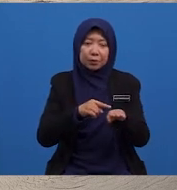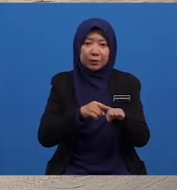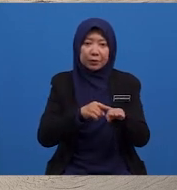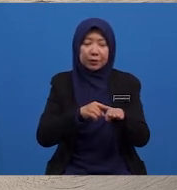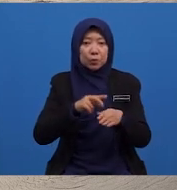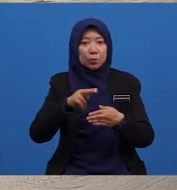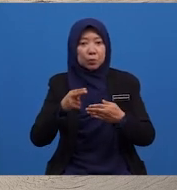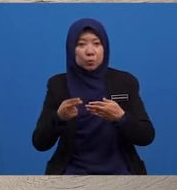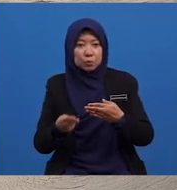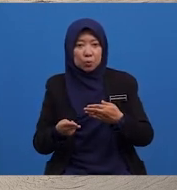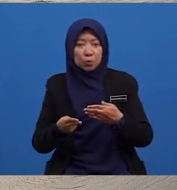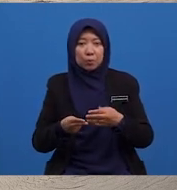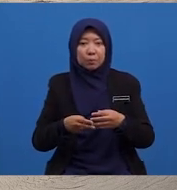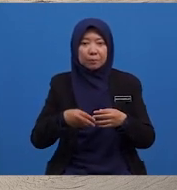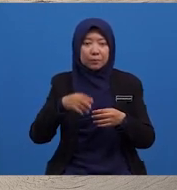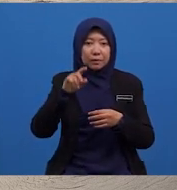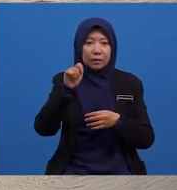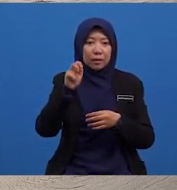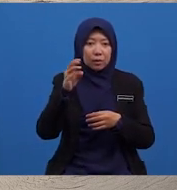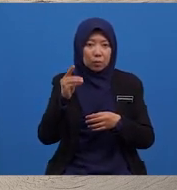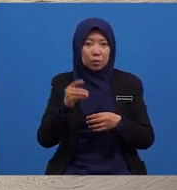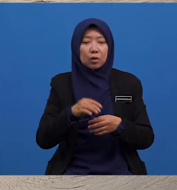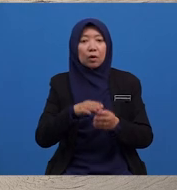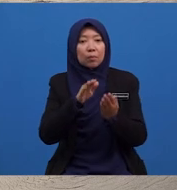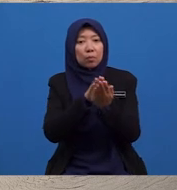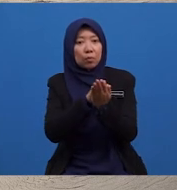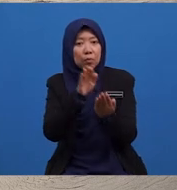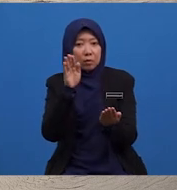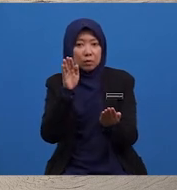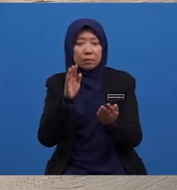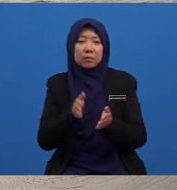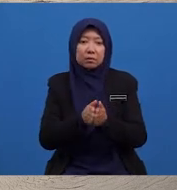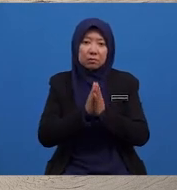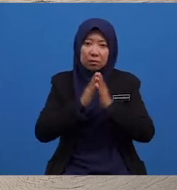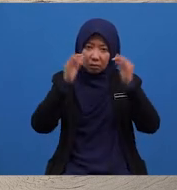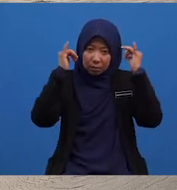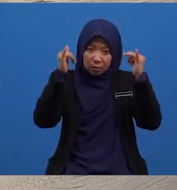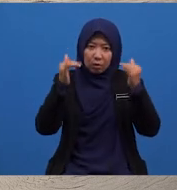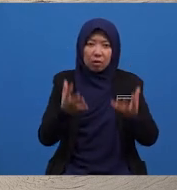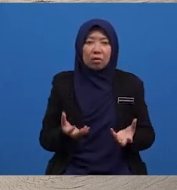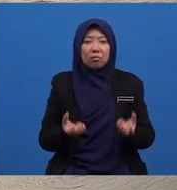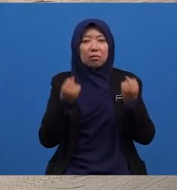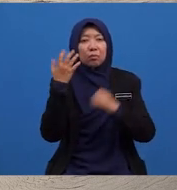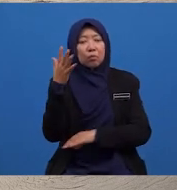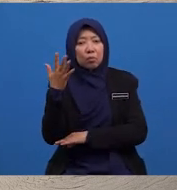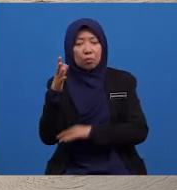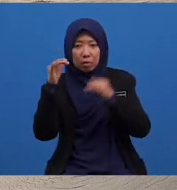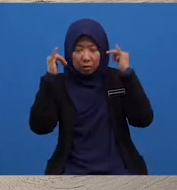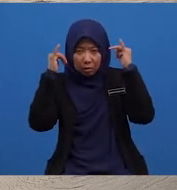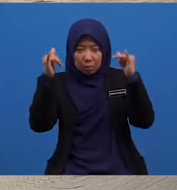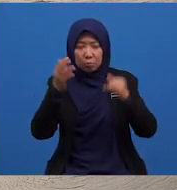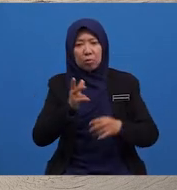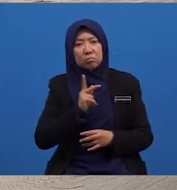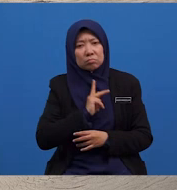mengangkat batang pokok yang tumbang itu agar dia dapat melepaskan diri. Sang kerbau sangat bersimpati